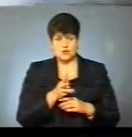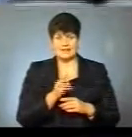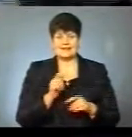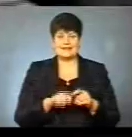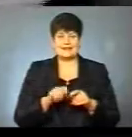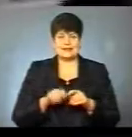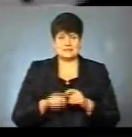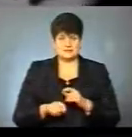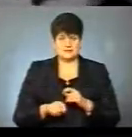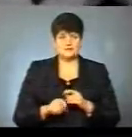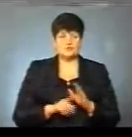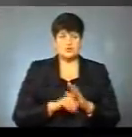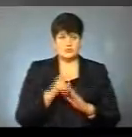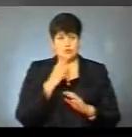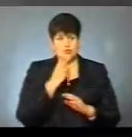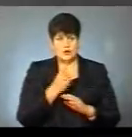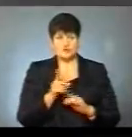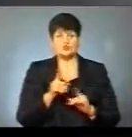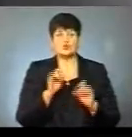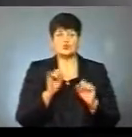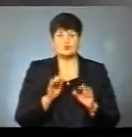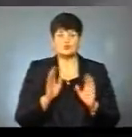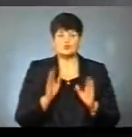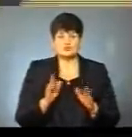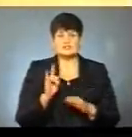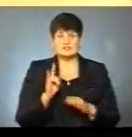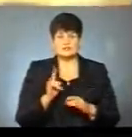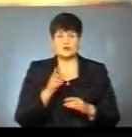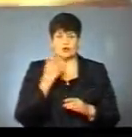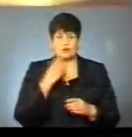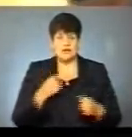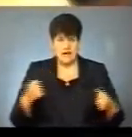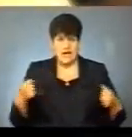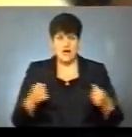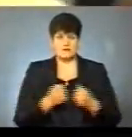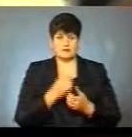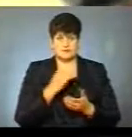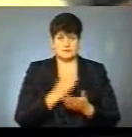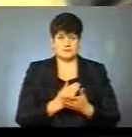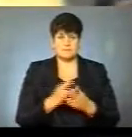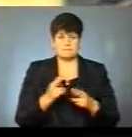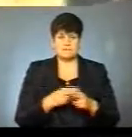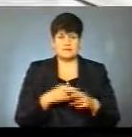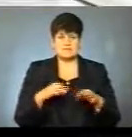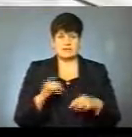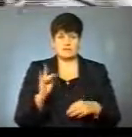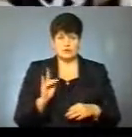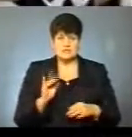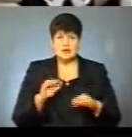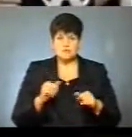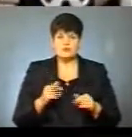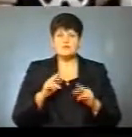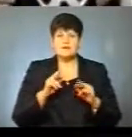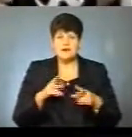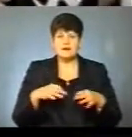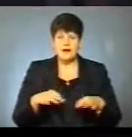дорожньої безпеки. Спочатку показано, що може статись з дитиною під час аварії, коли вона сидить без автокрісла. Потім, як